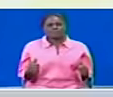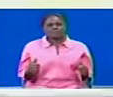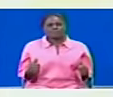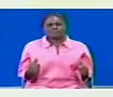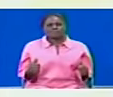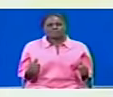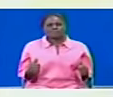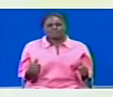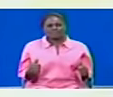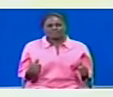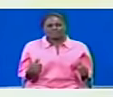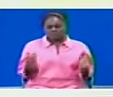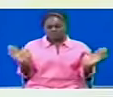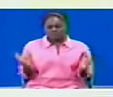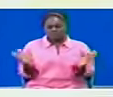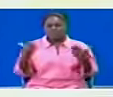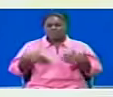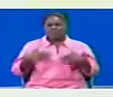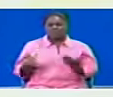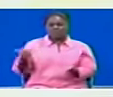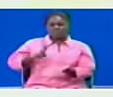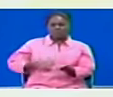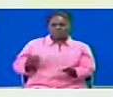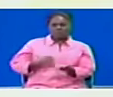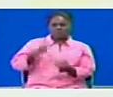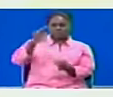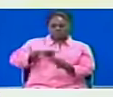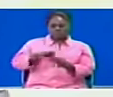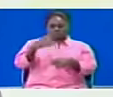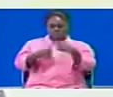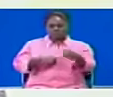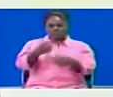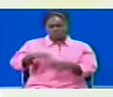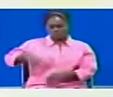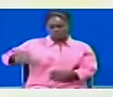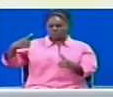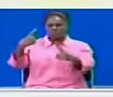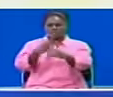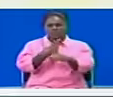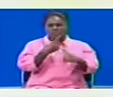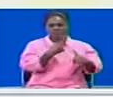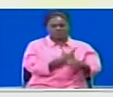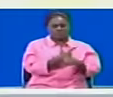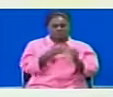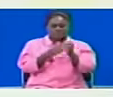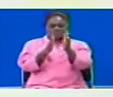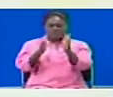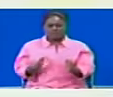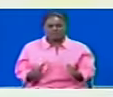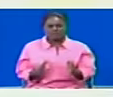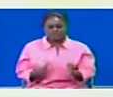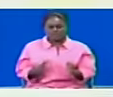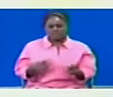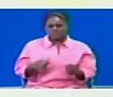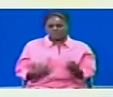Na shughuli za kuwarai wa Kenya kujisajili kama wapiga kura zinaendelea katika kaunti mbalimbali, huku viongozi